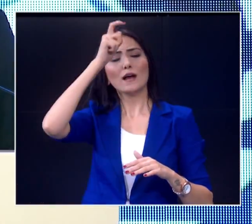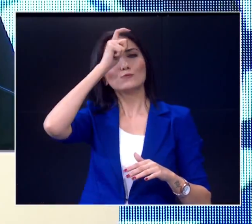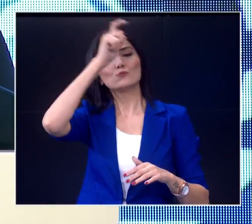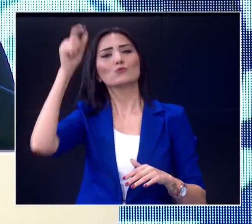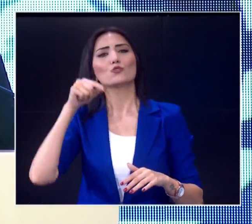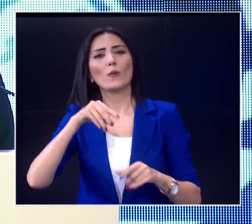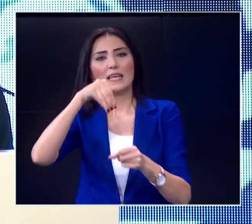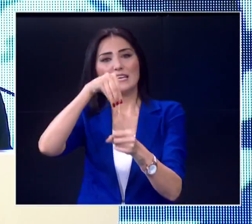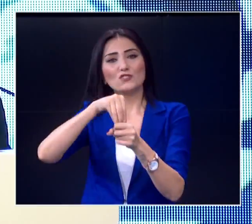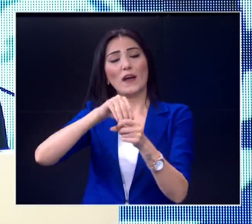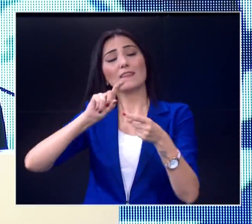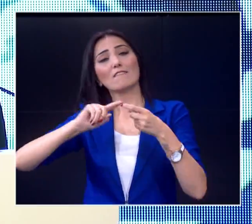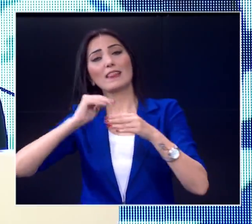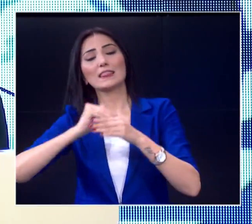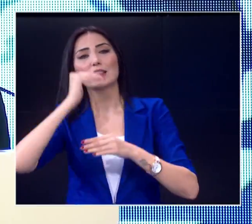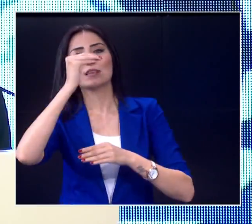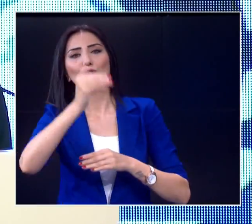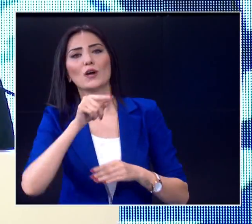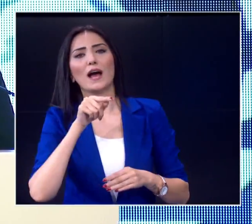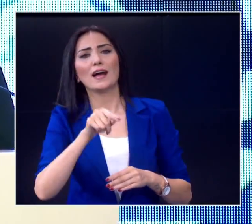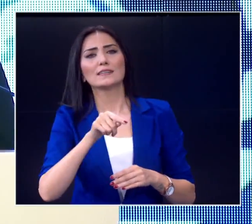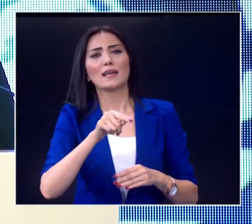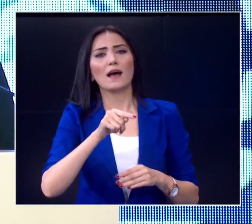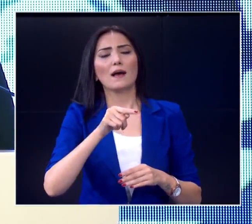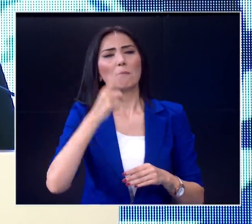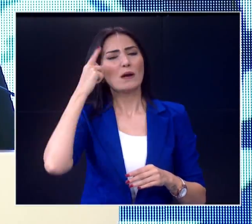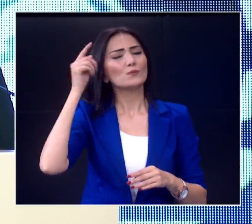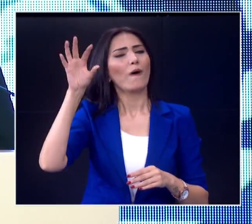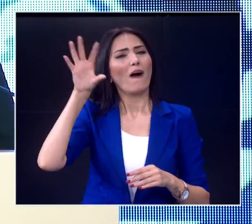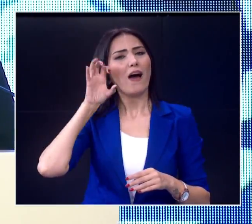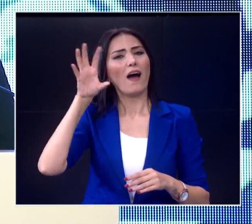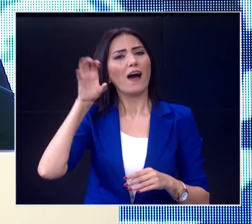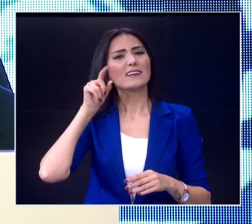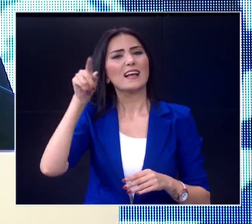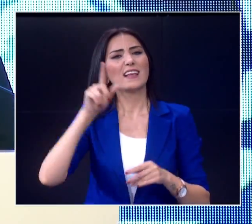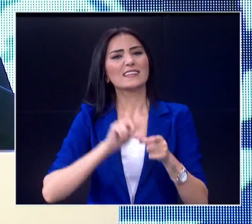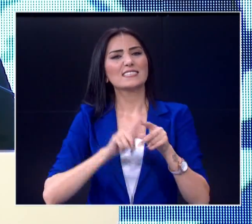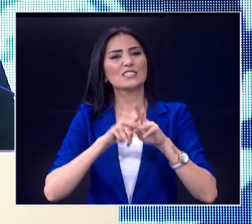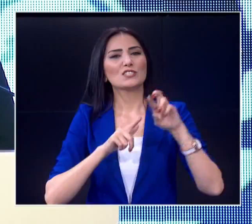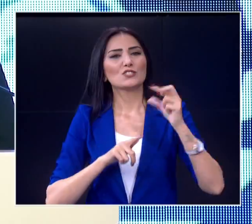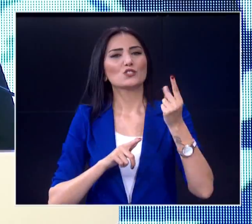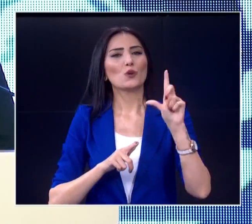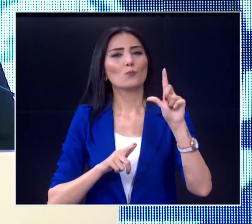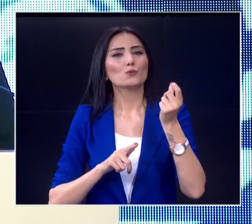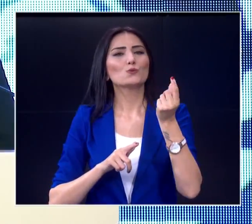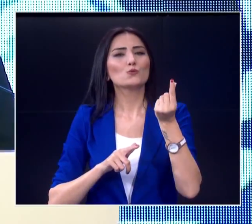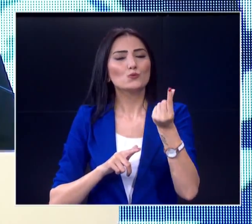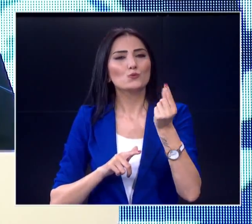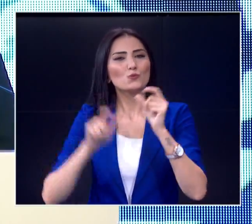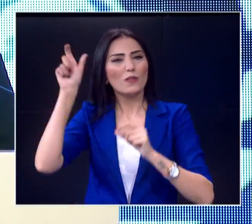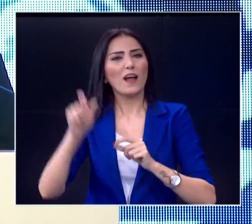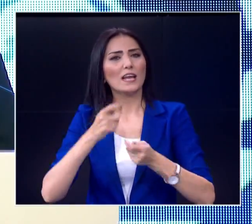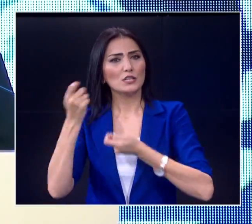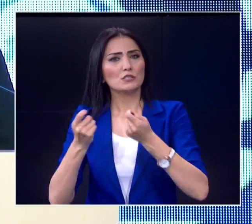Türkiye'nin içeride ve dışarıda başını ağrıtan çapulcularla iş tutmaya devam edecek